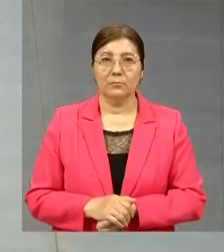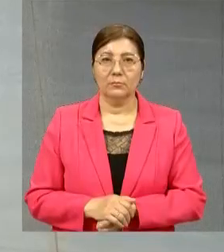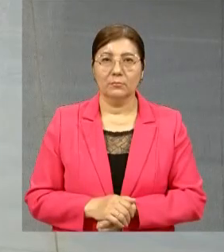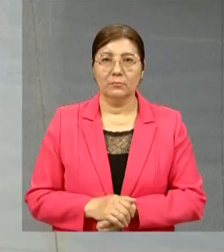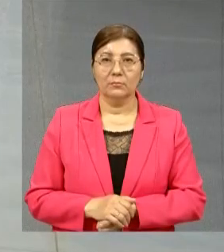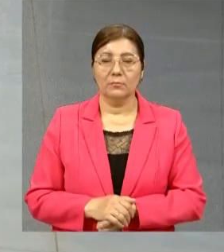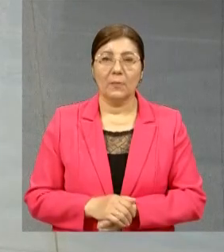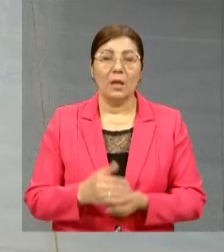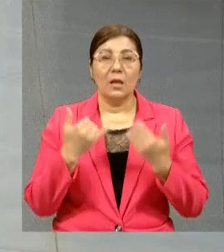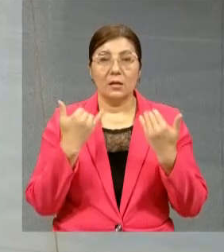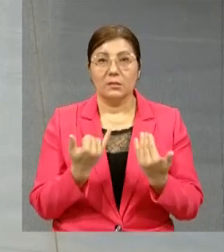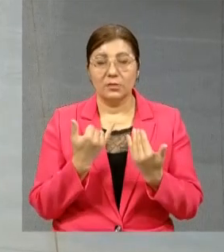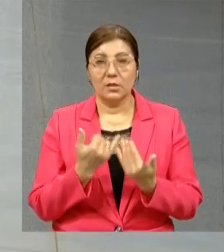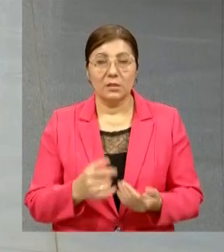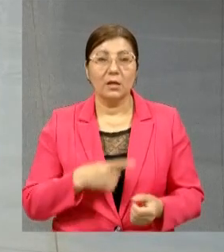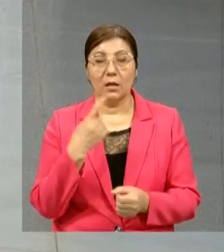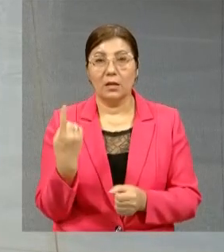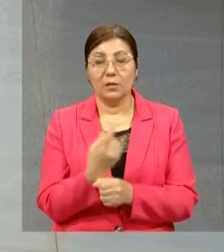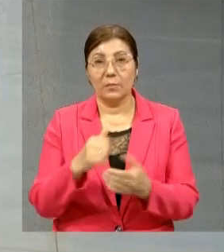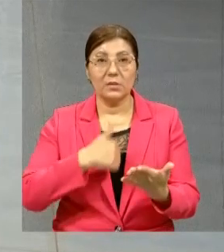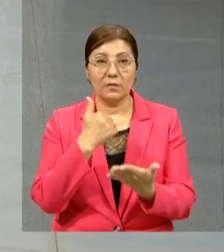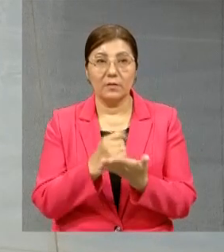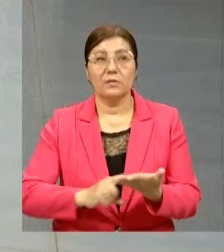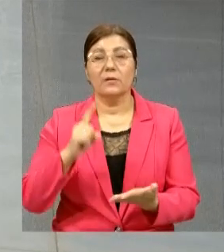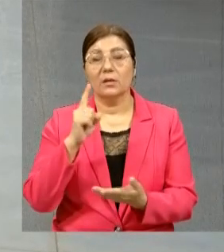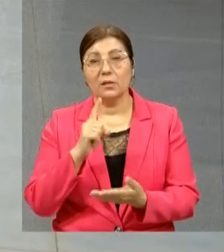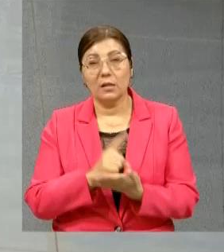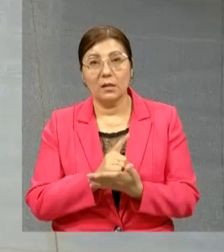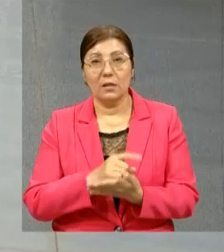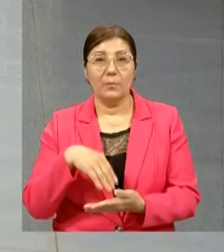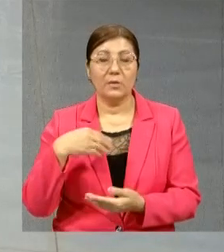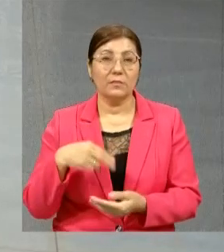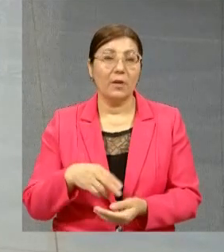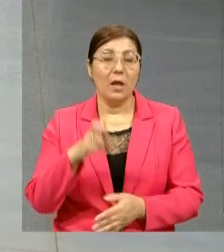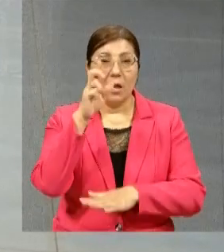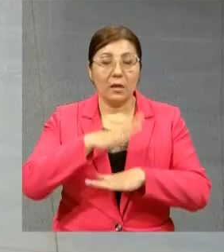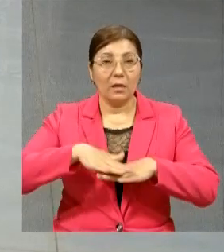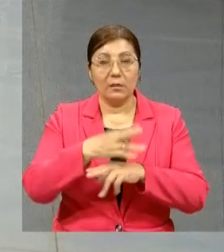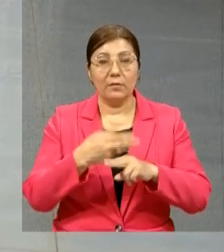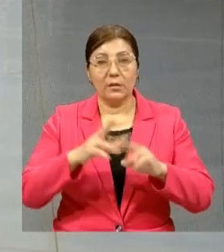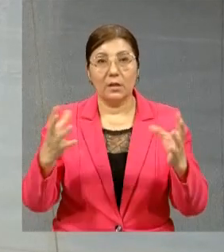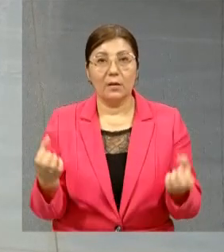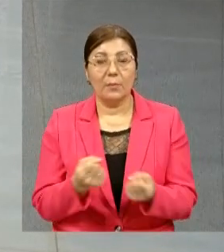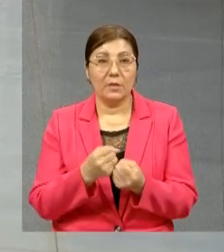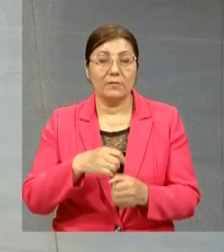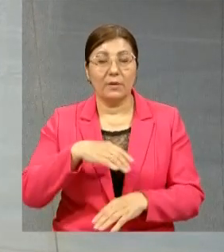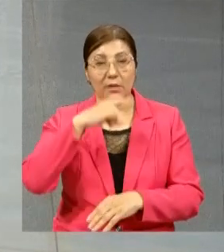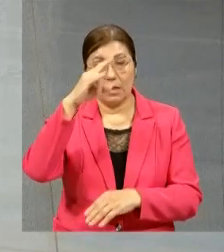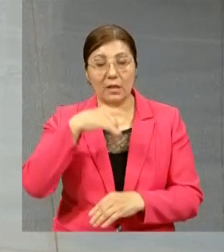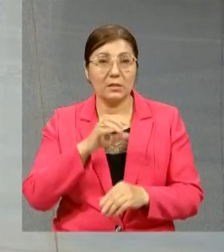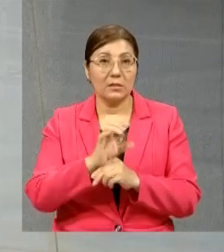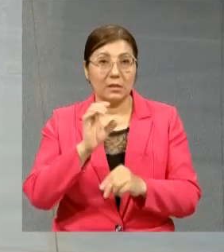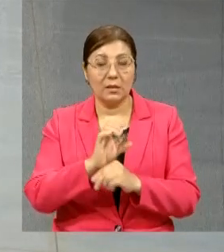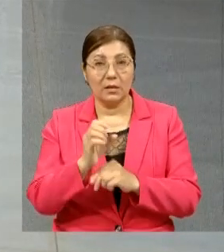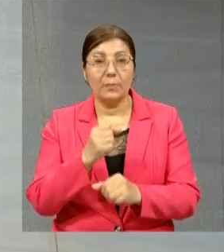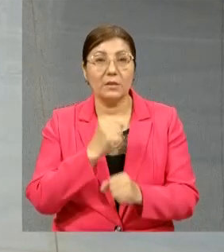города настоящее время одно из ключевых зада стоящих перед государством является поддержка отечественного производителя товаров и